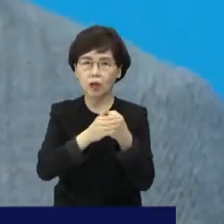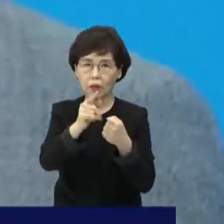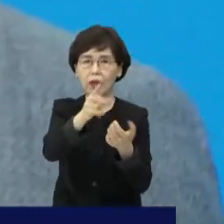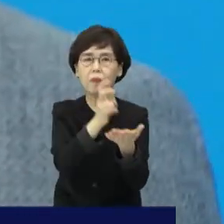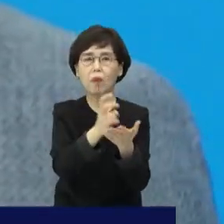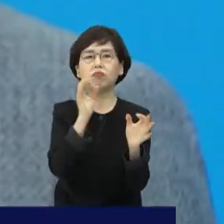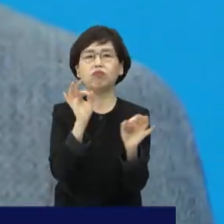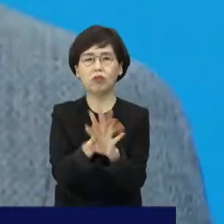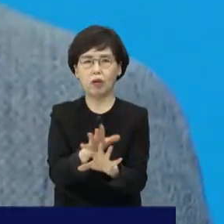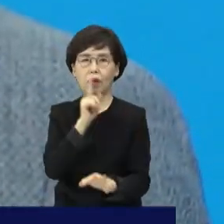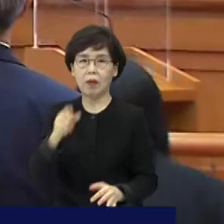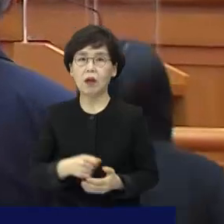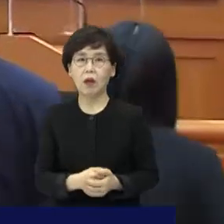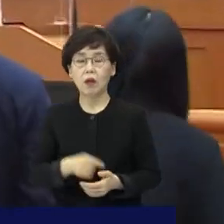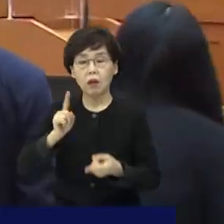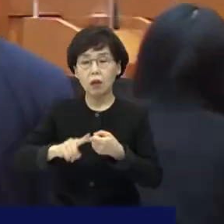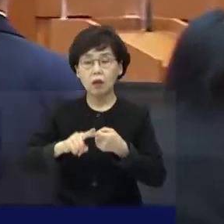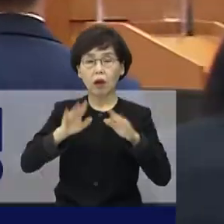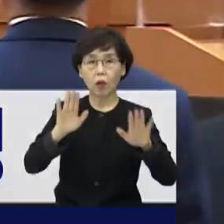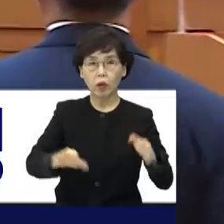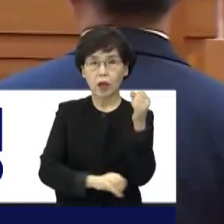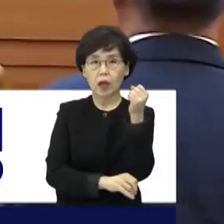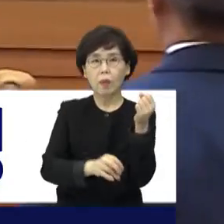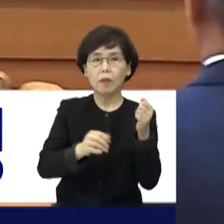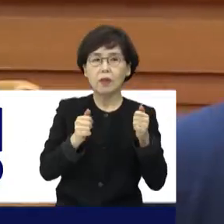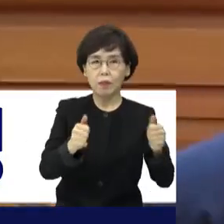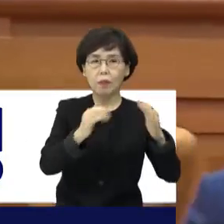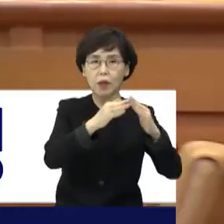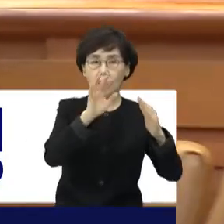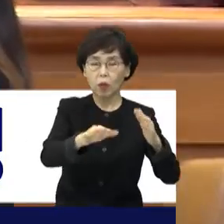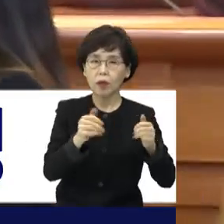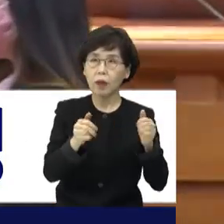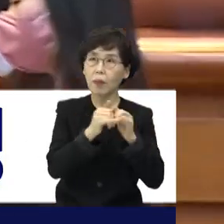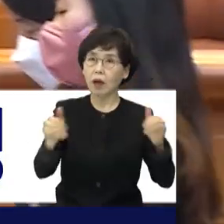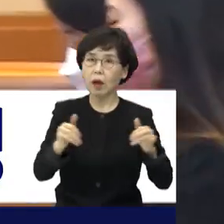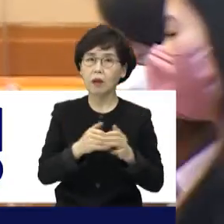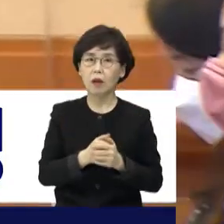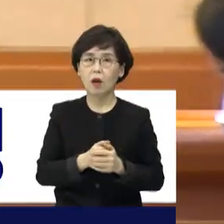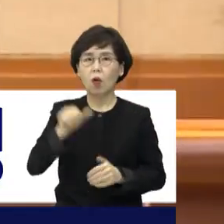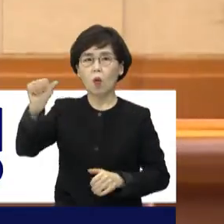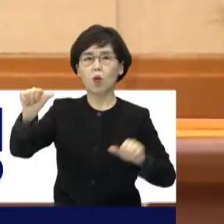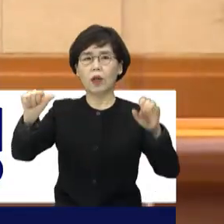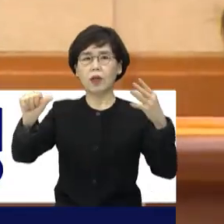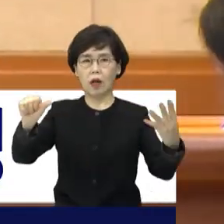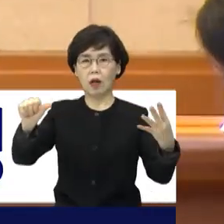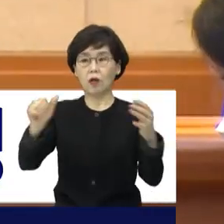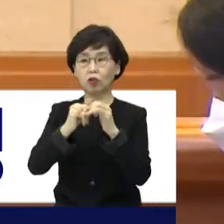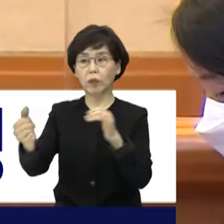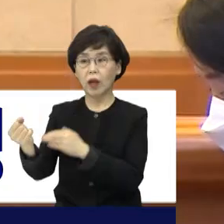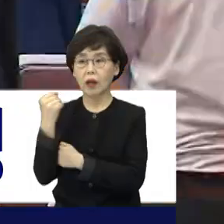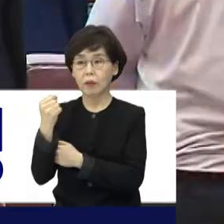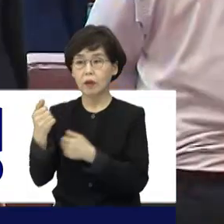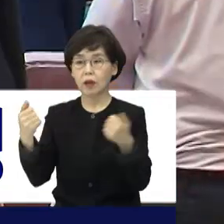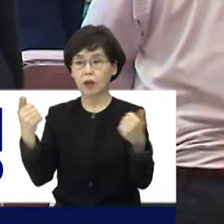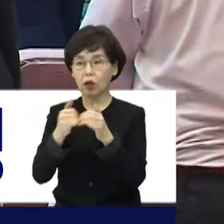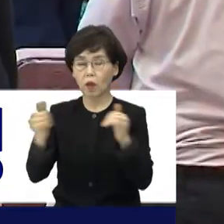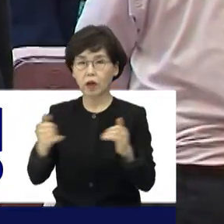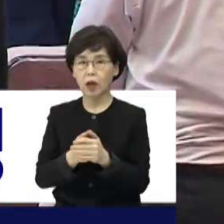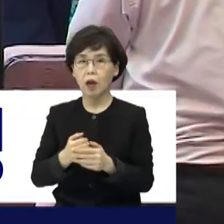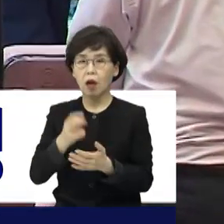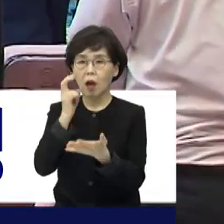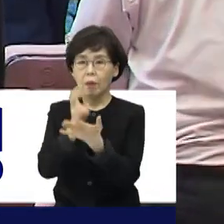내용이었습니다. 이에 대해 오늘 헌법재판소는 재판관 5대 4 의견으로 국민의힘 의원들의 법안